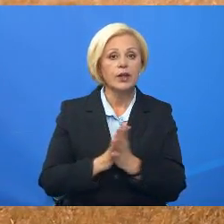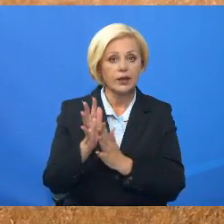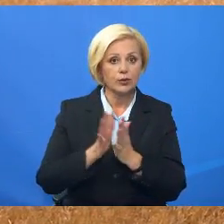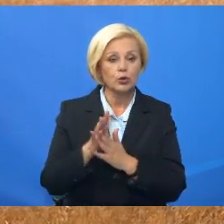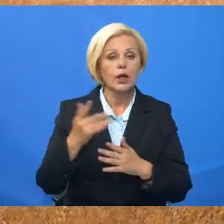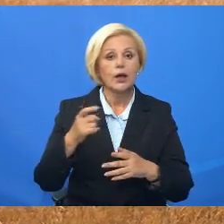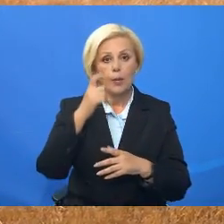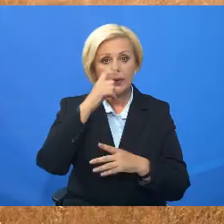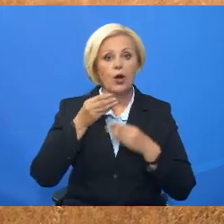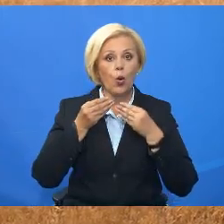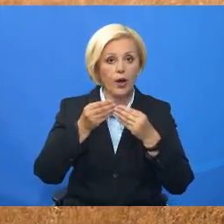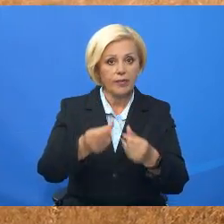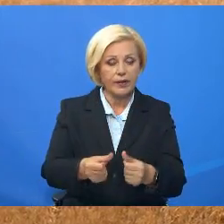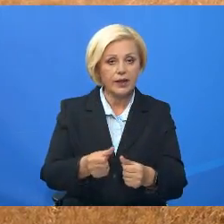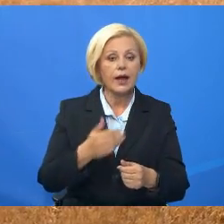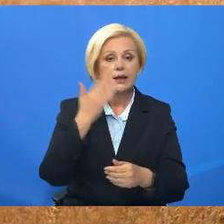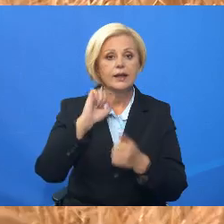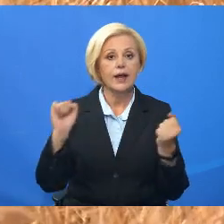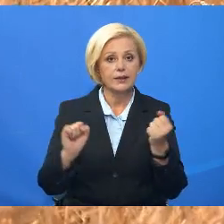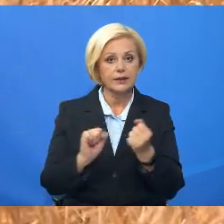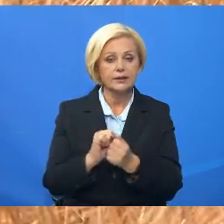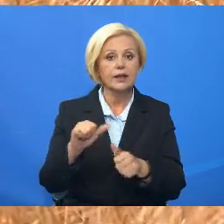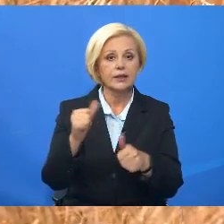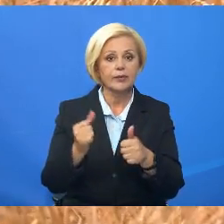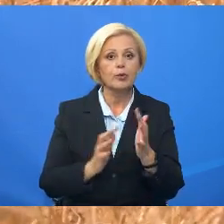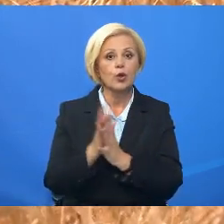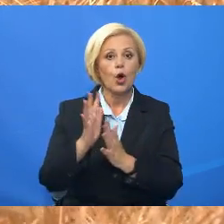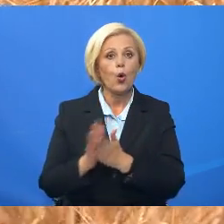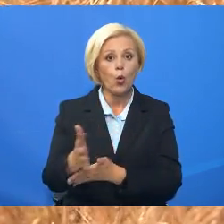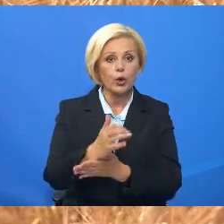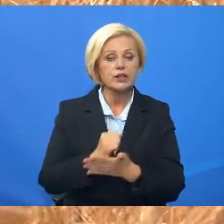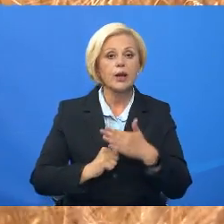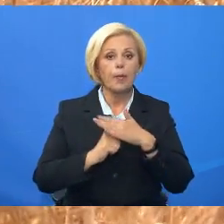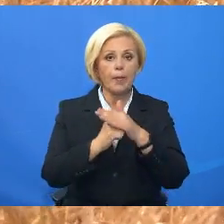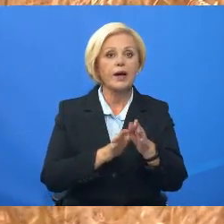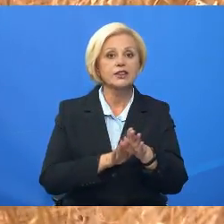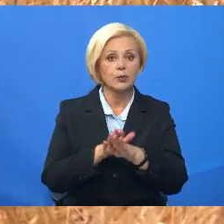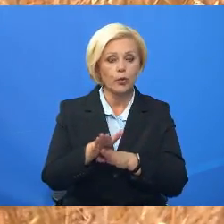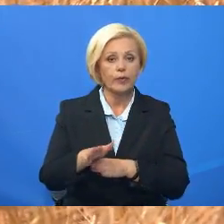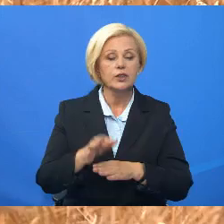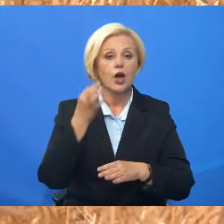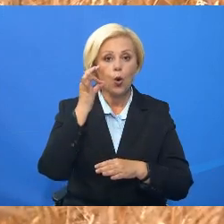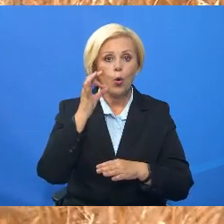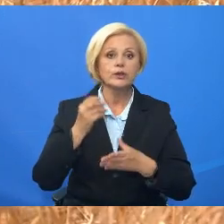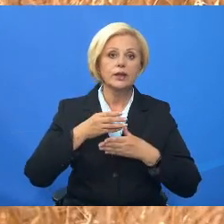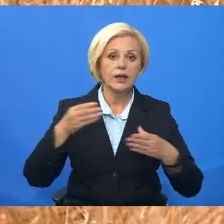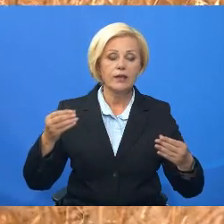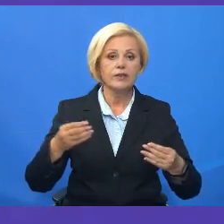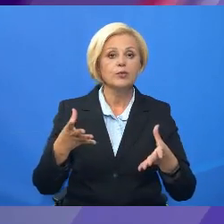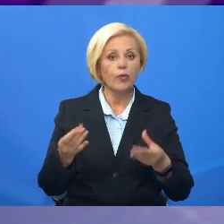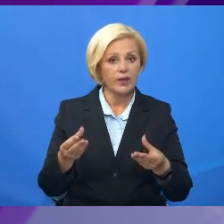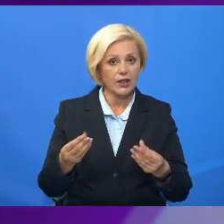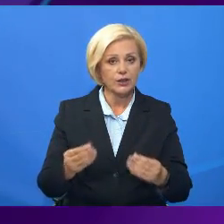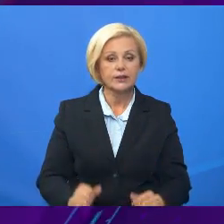знізіць негатыўны ўплыў летняй засухі на фарміраванне ураджаю і па максімуме выкарыстоўваць восеньскую і вясновую вільгаць.